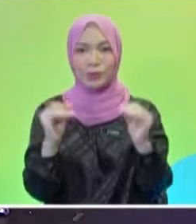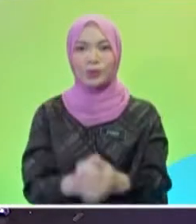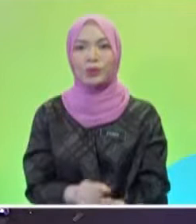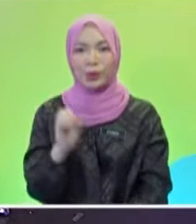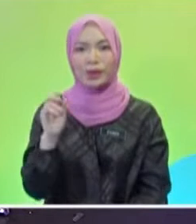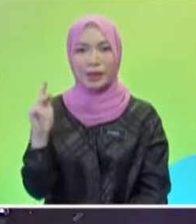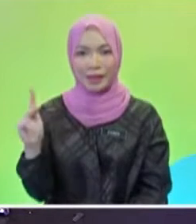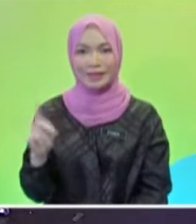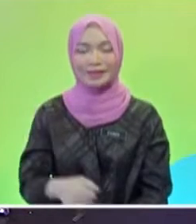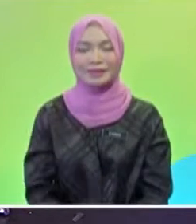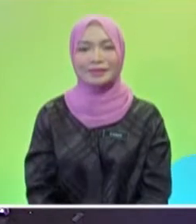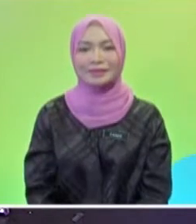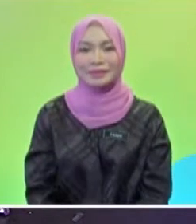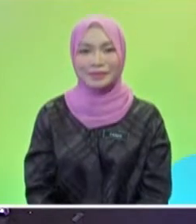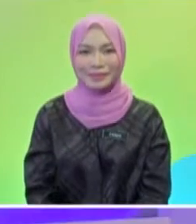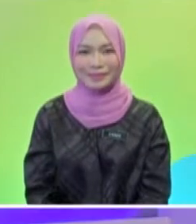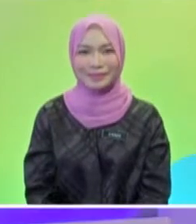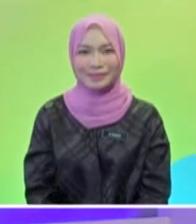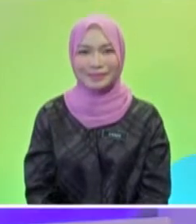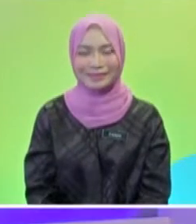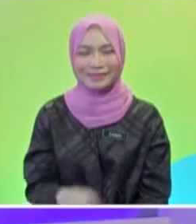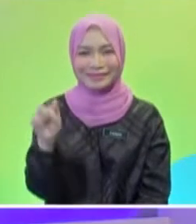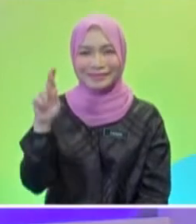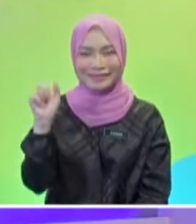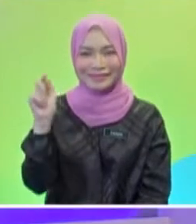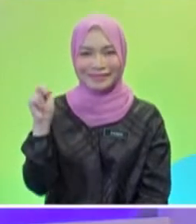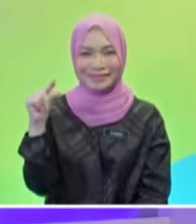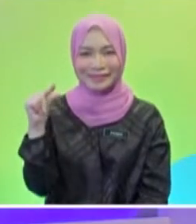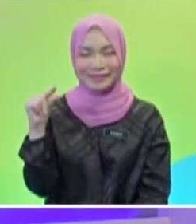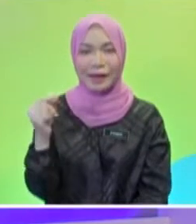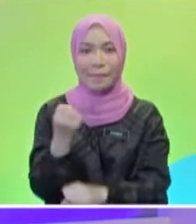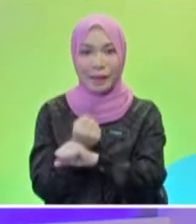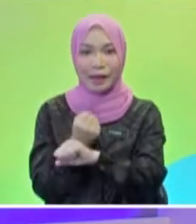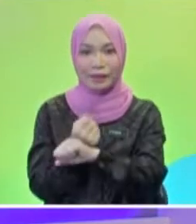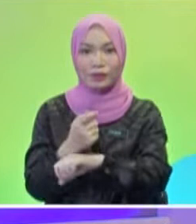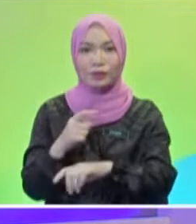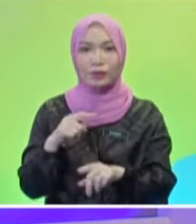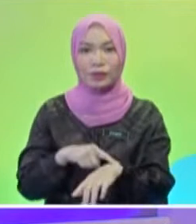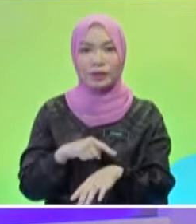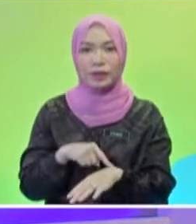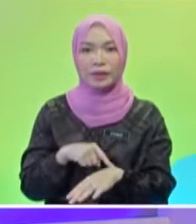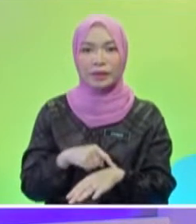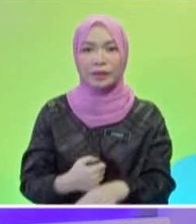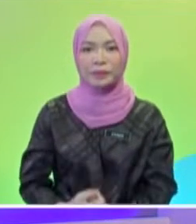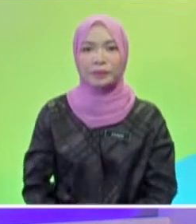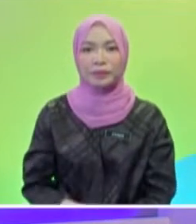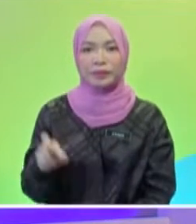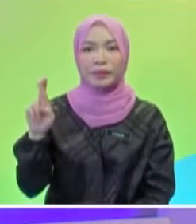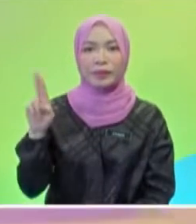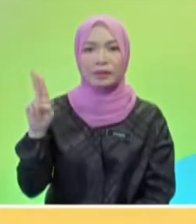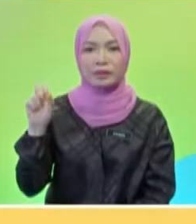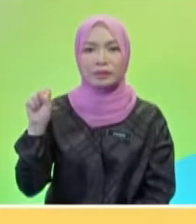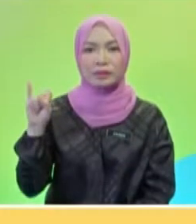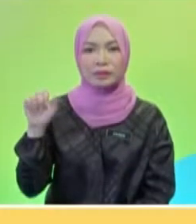Sluke mutiara batu tadi di Rusia nyicil usah negara yang konkret pengeluar utama